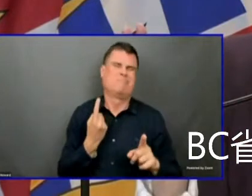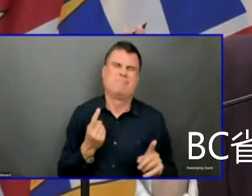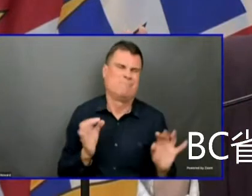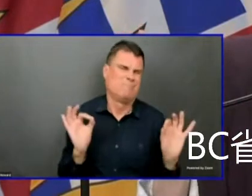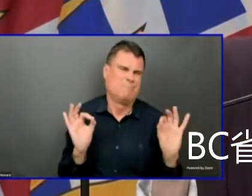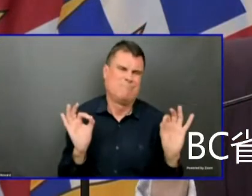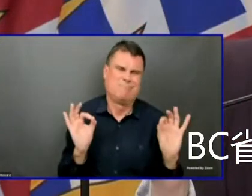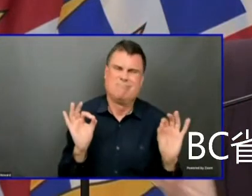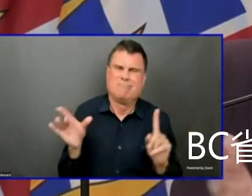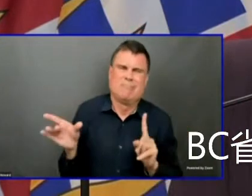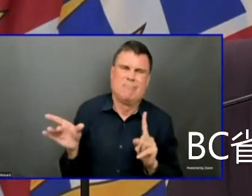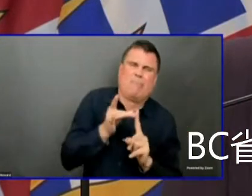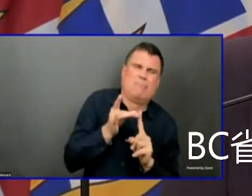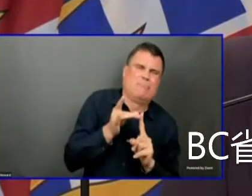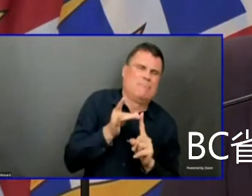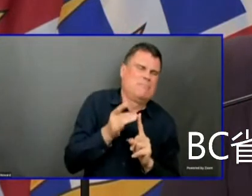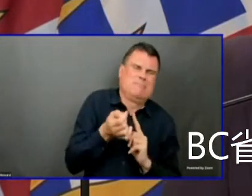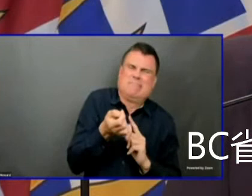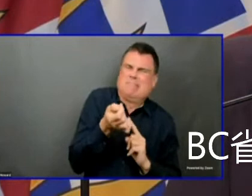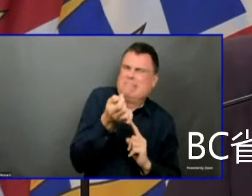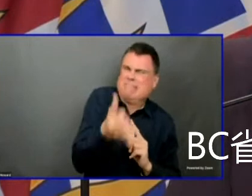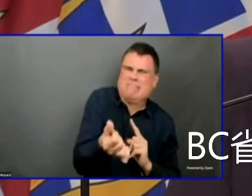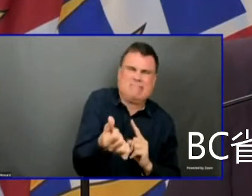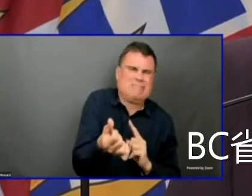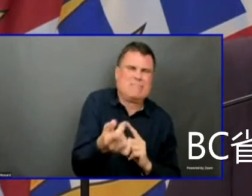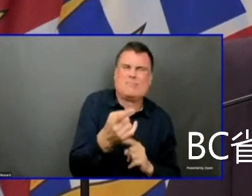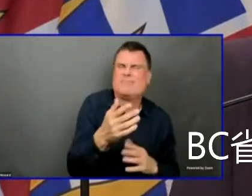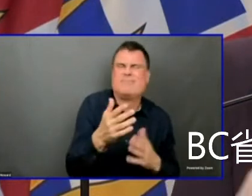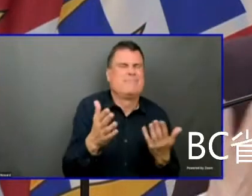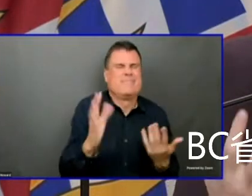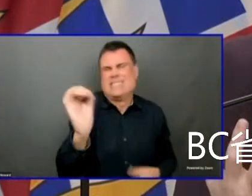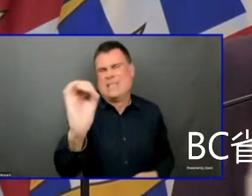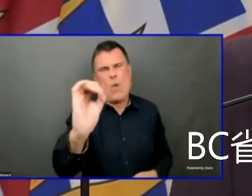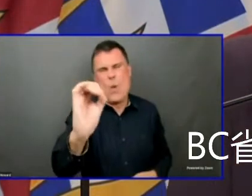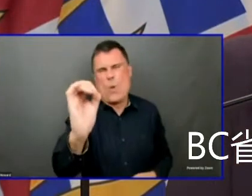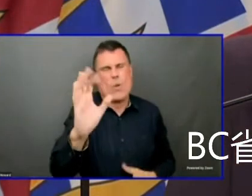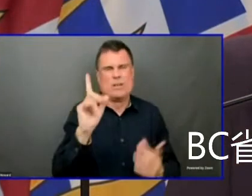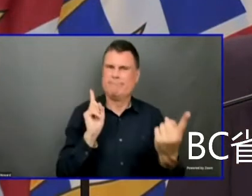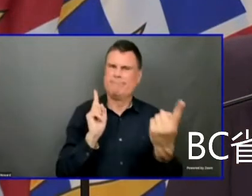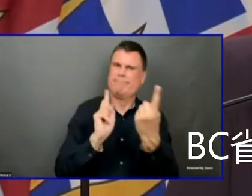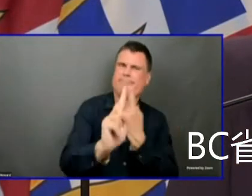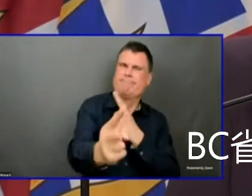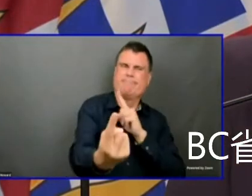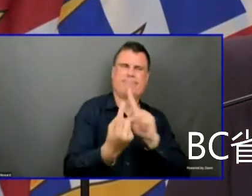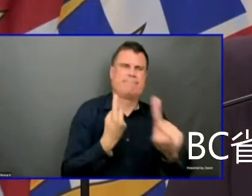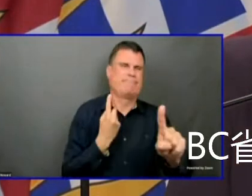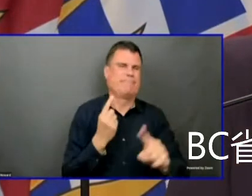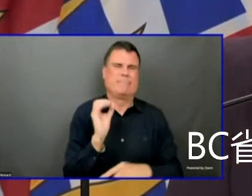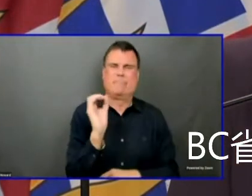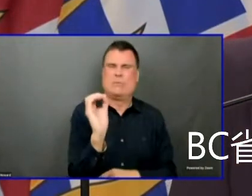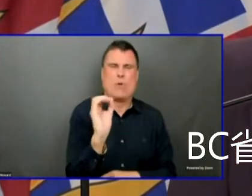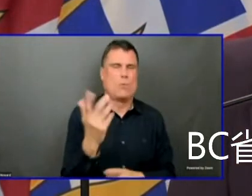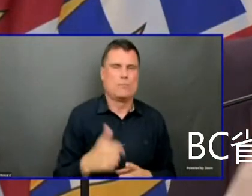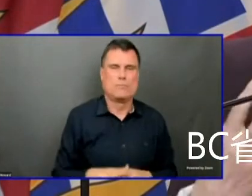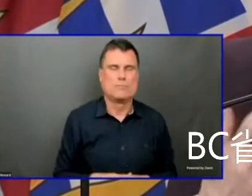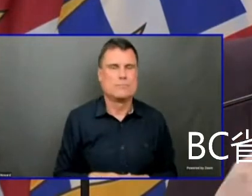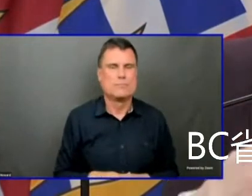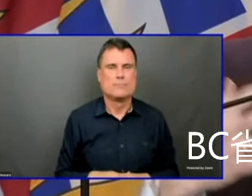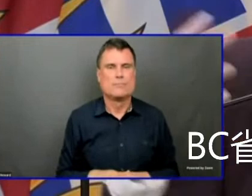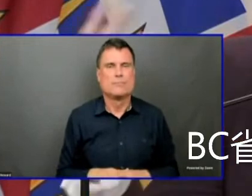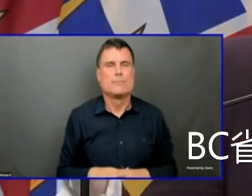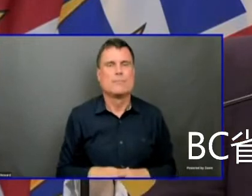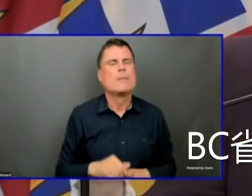close to zero as we can possibly get. So I think we need to be rational about wearing masks outside. 那么他也是说到了室